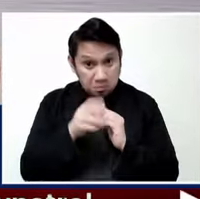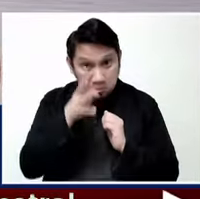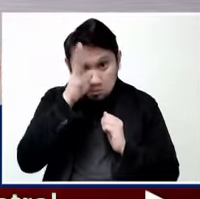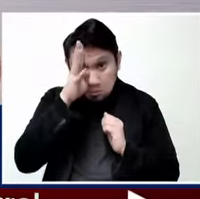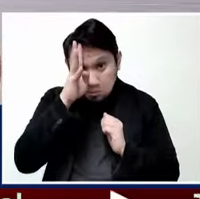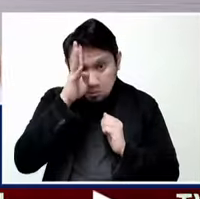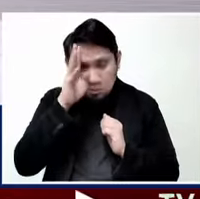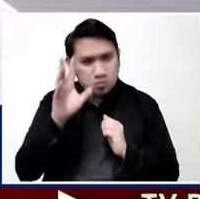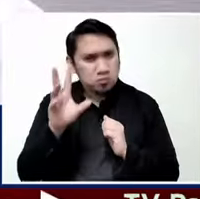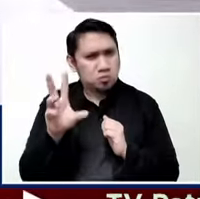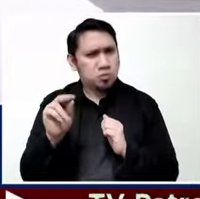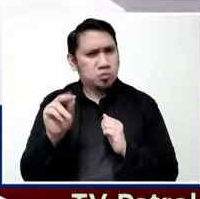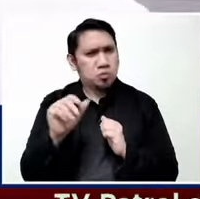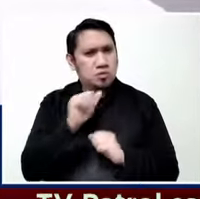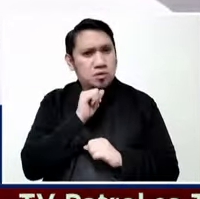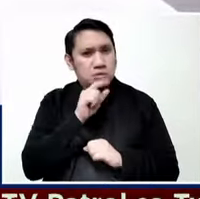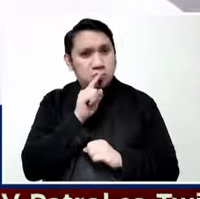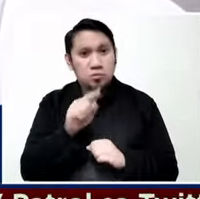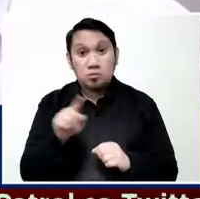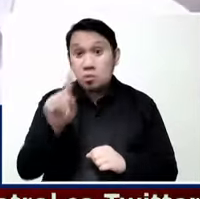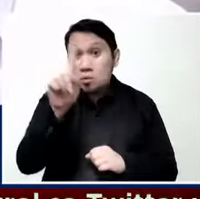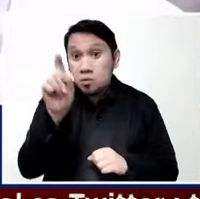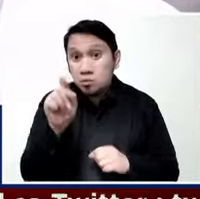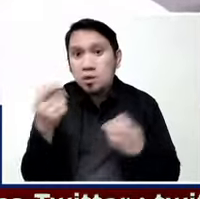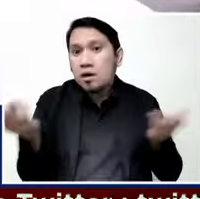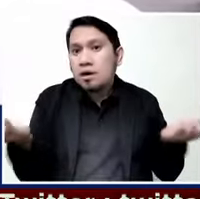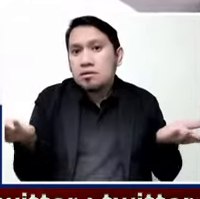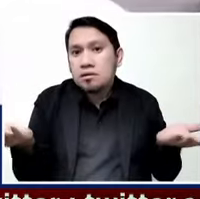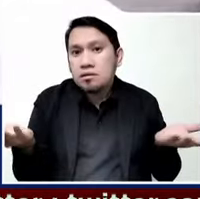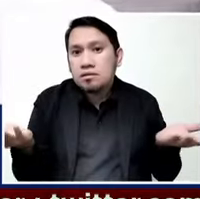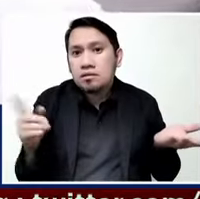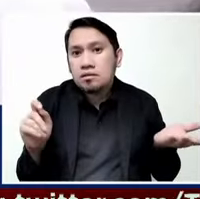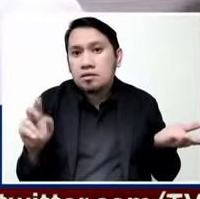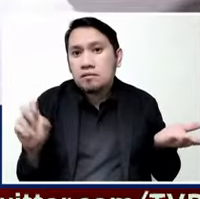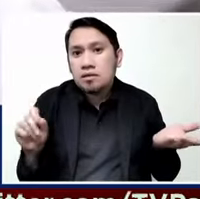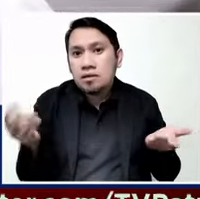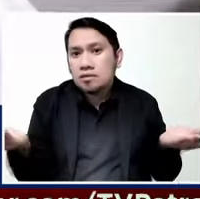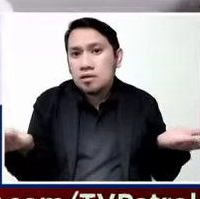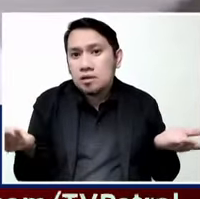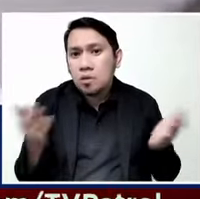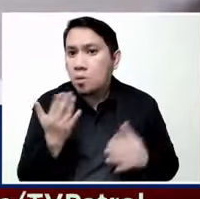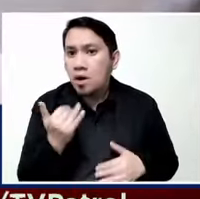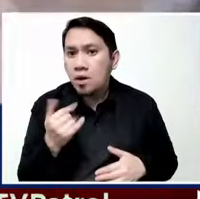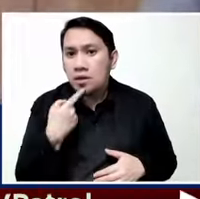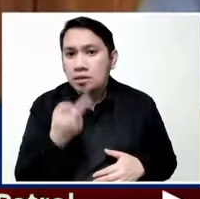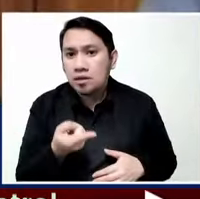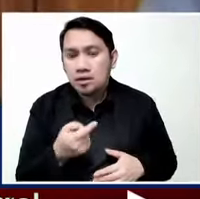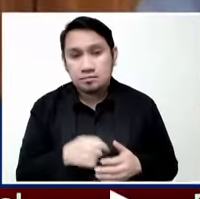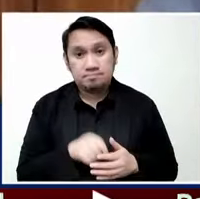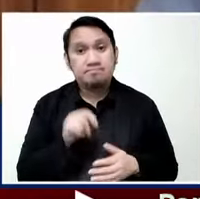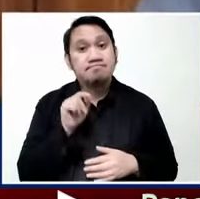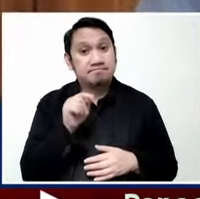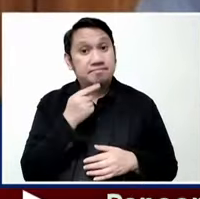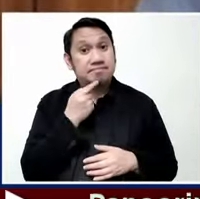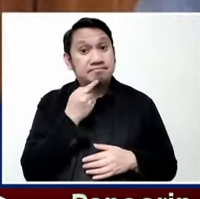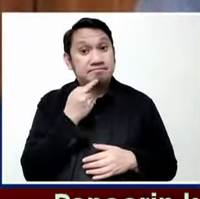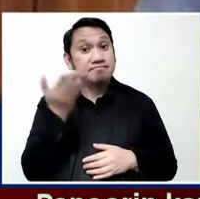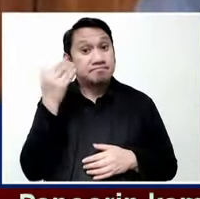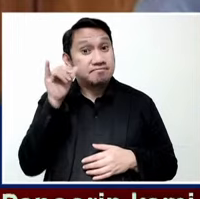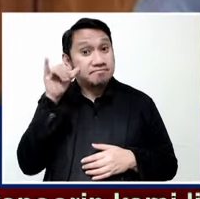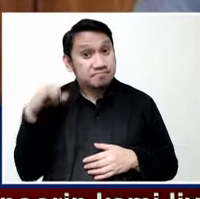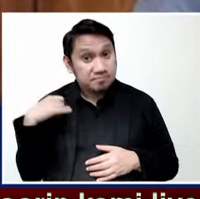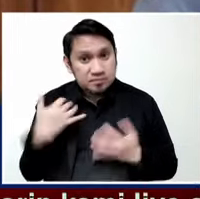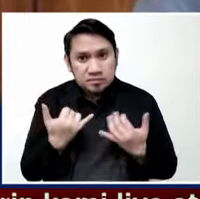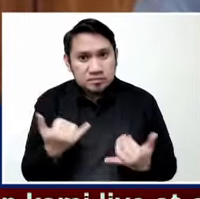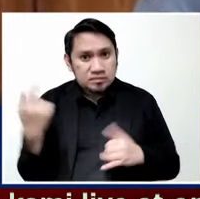reklamo. Asan ba siya? Paano siya magsasabi ng gano'n? Ibinalita ni Remulla kahapon, Martes, na ngayong